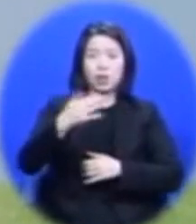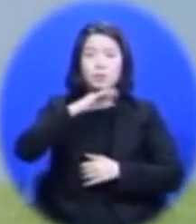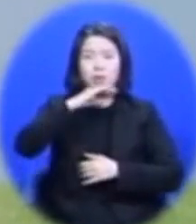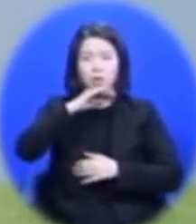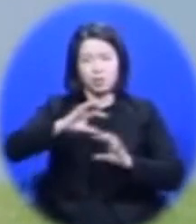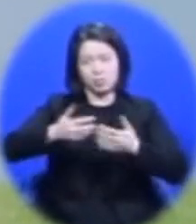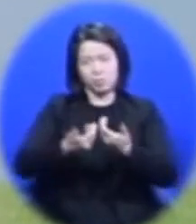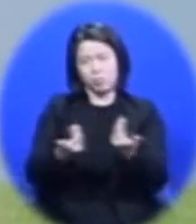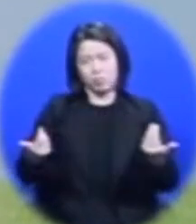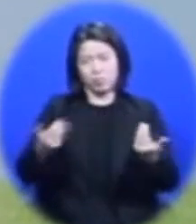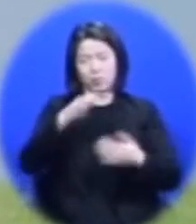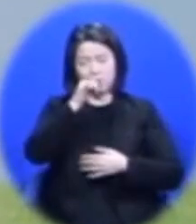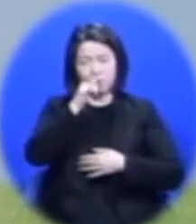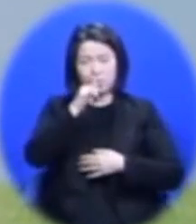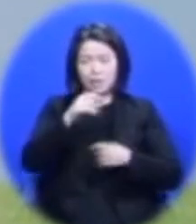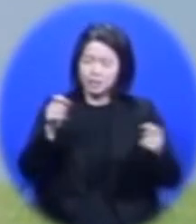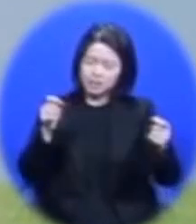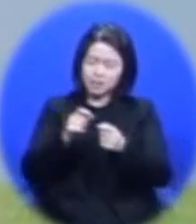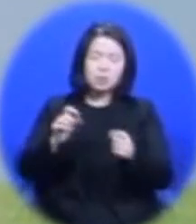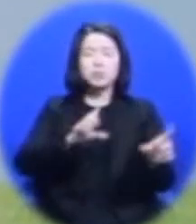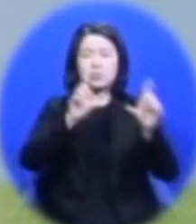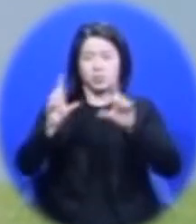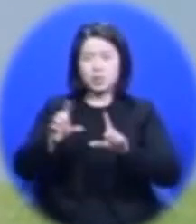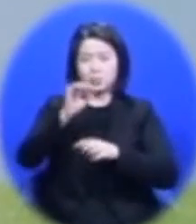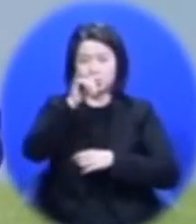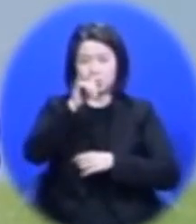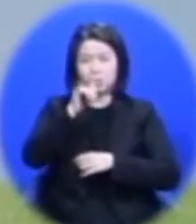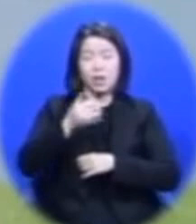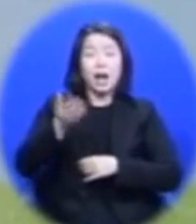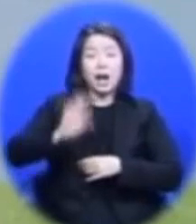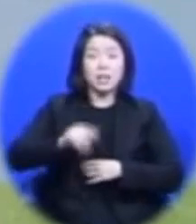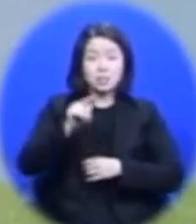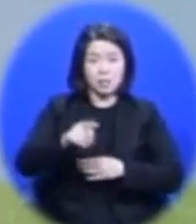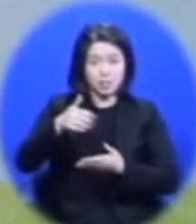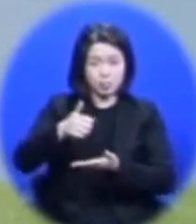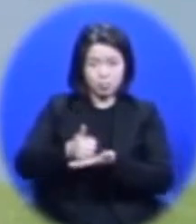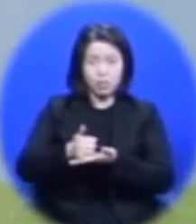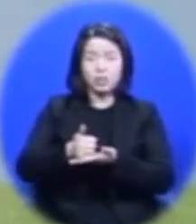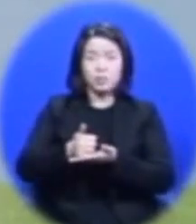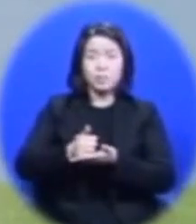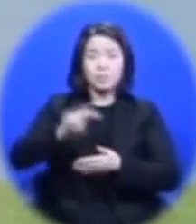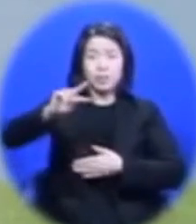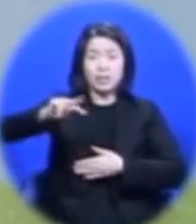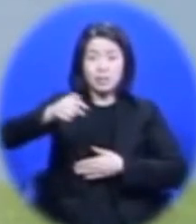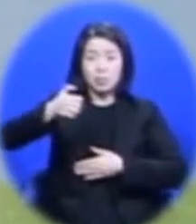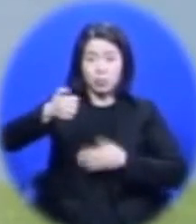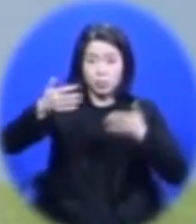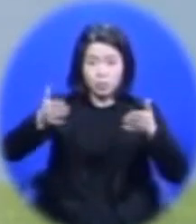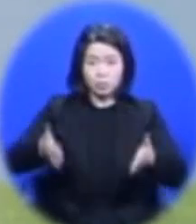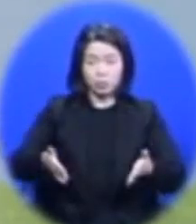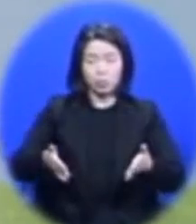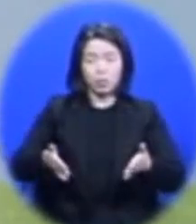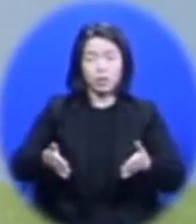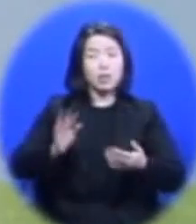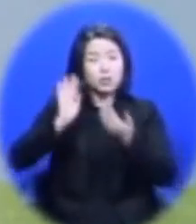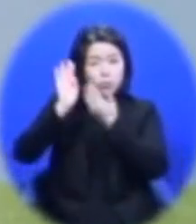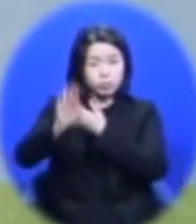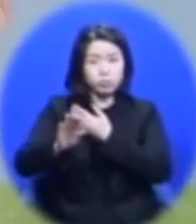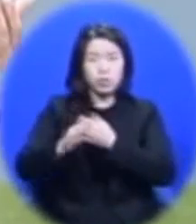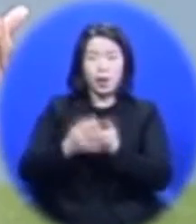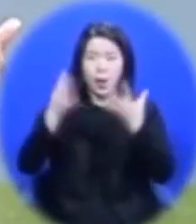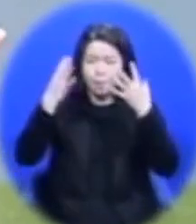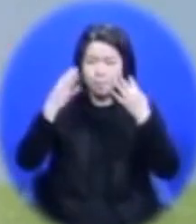떠나셨어요. 아주 짧은 생애를 살았습니다. 그러나 이분이 250년 동안 그 이후에